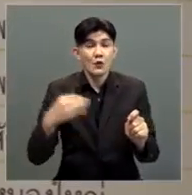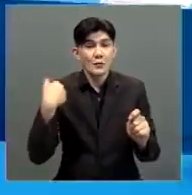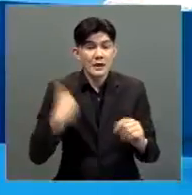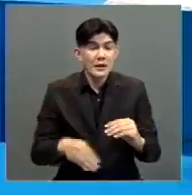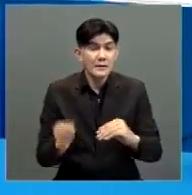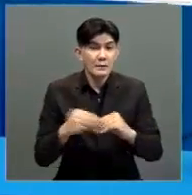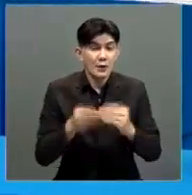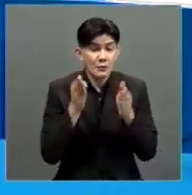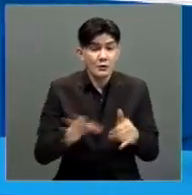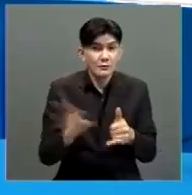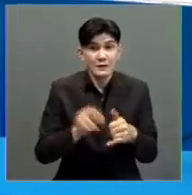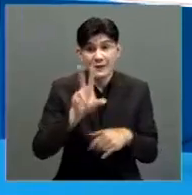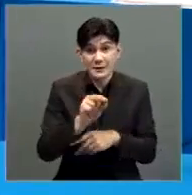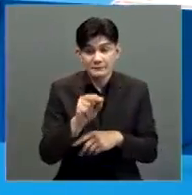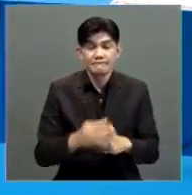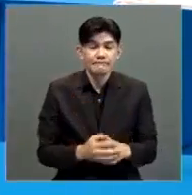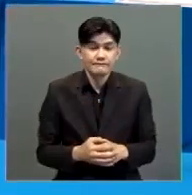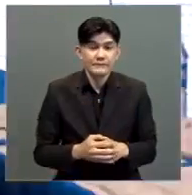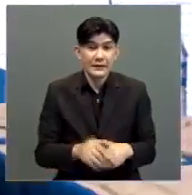คนแล้วแค่อำเภอบางละมุงอำเภอเดียวพบผู้ติดเชื้อถึง30